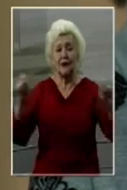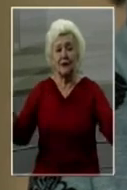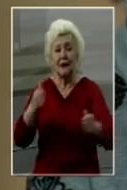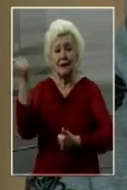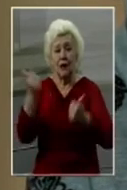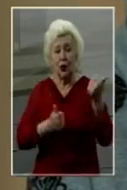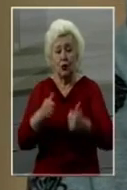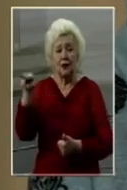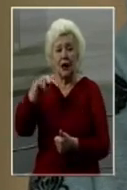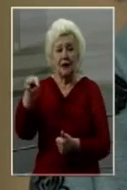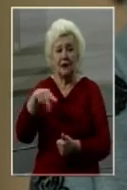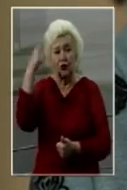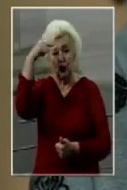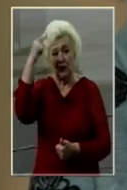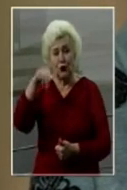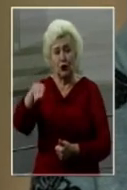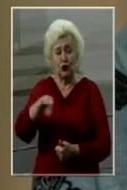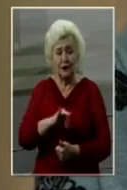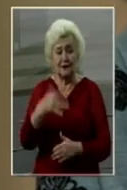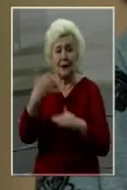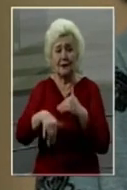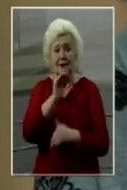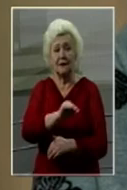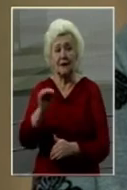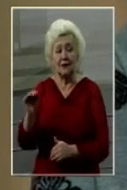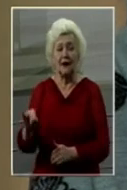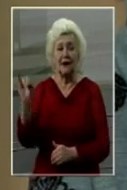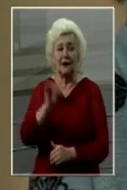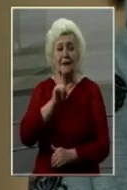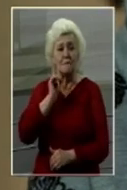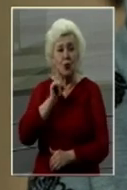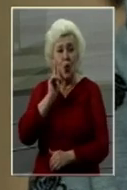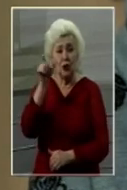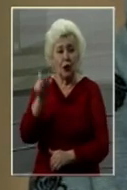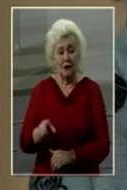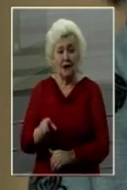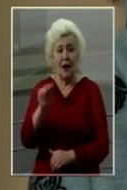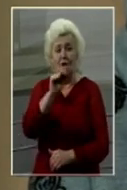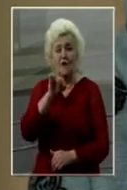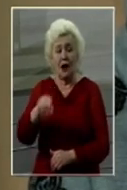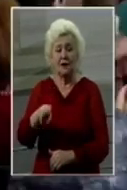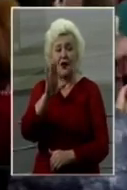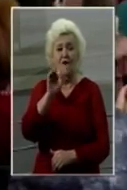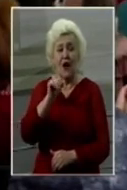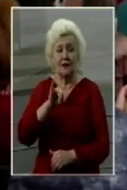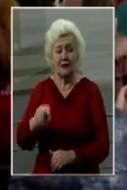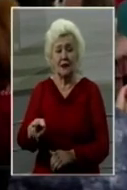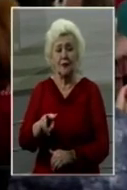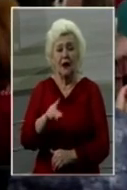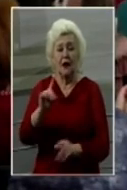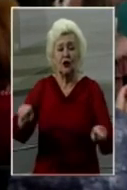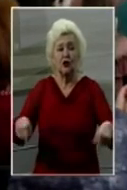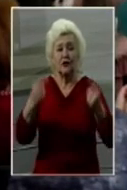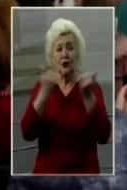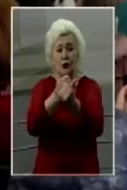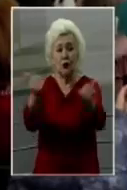конкурс літературної творчості серед дітей та молоді «Фантфест». «Фантфест»